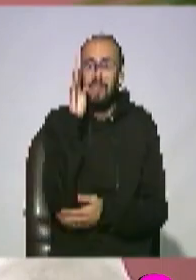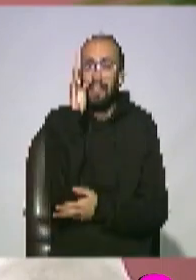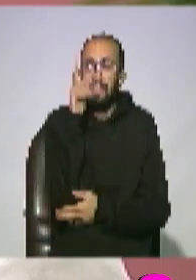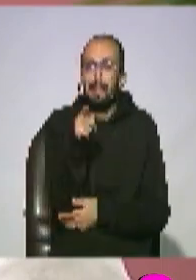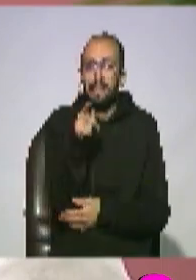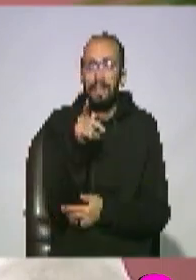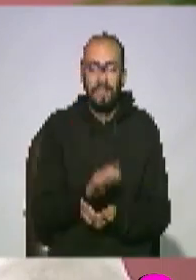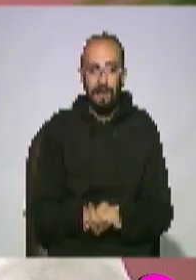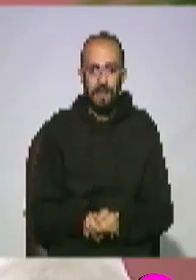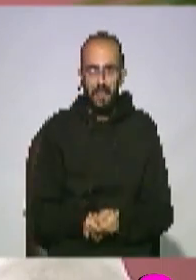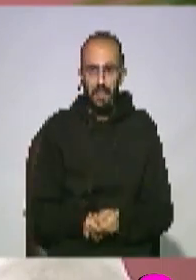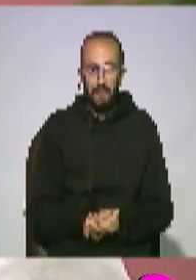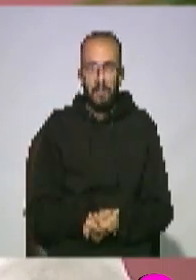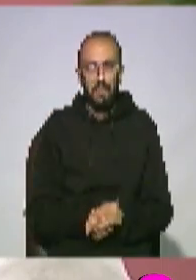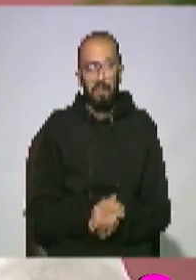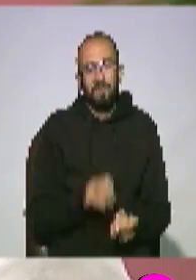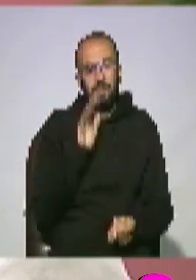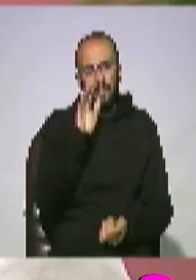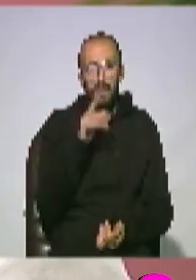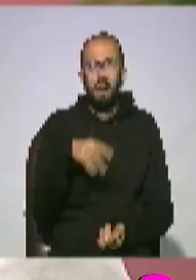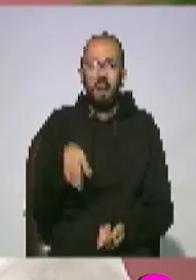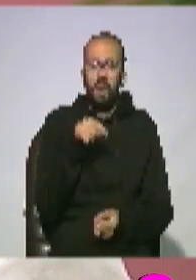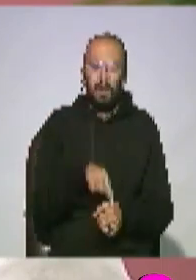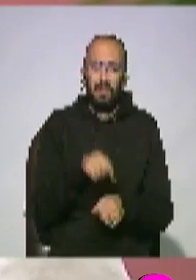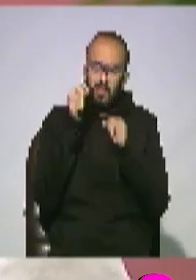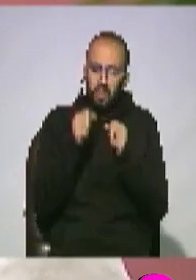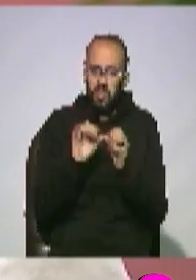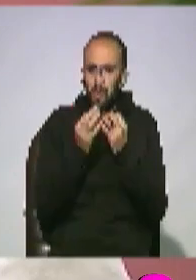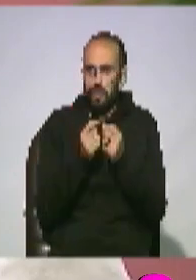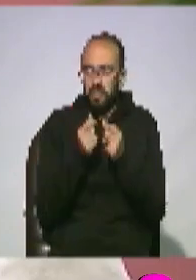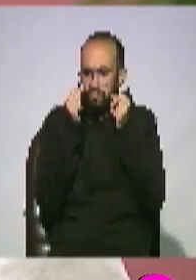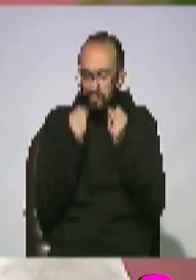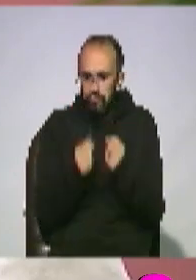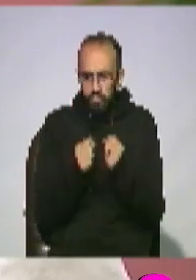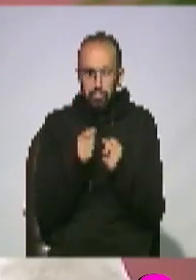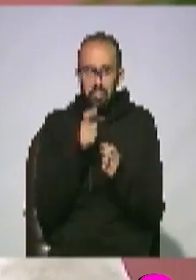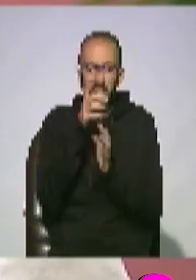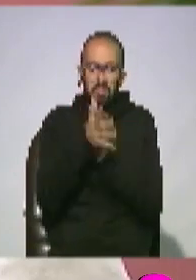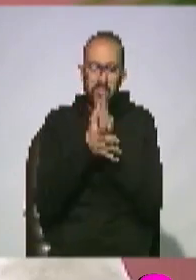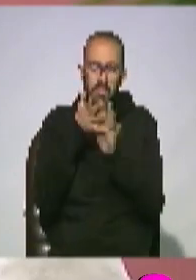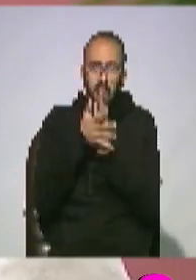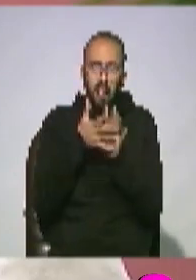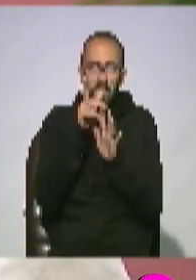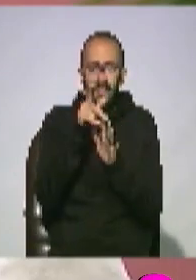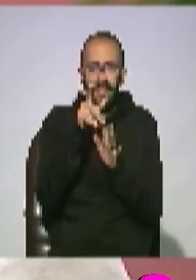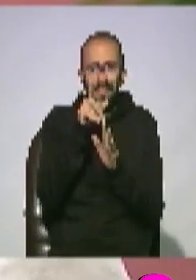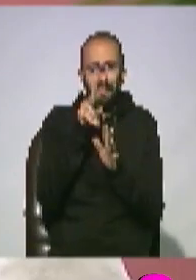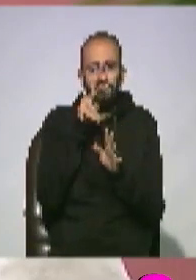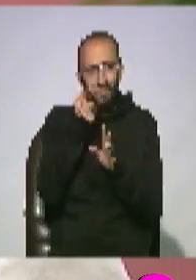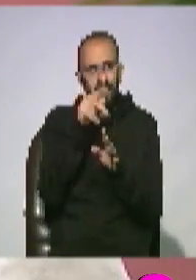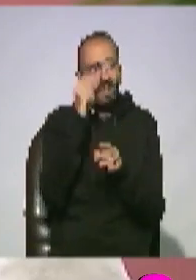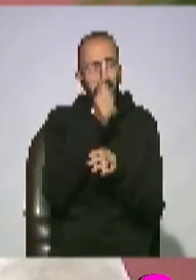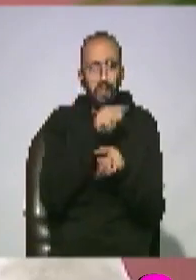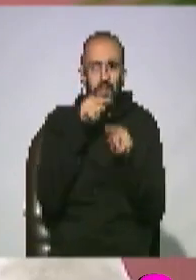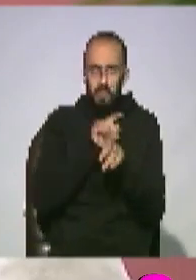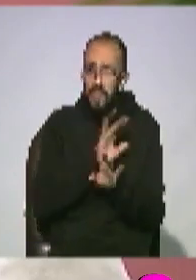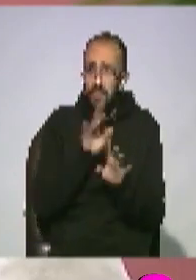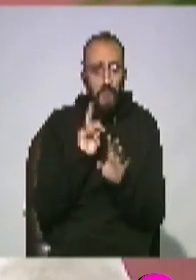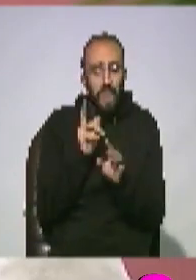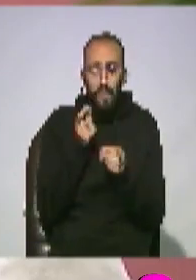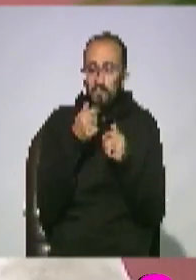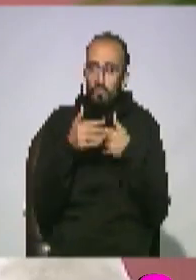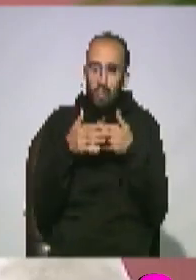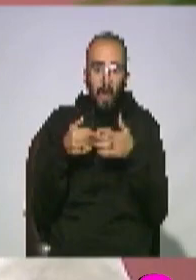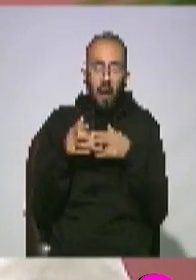الشيء الآخر، بعض الناس هتقولي طب مثلا الحالة الاقتصادية للأسرة وانت بتتكلمي من برج عاجي، لا، الاقتصاد أو المال ملوش